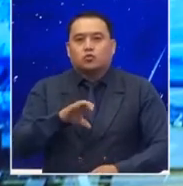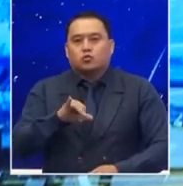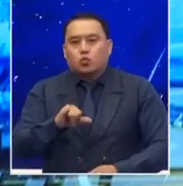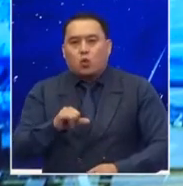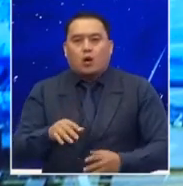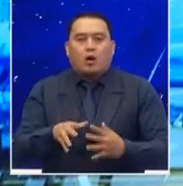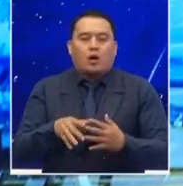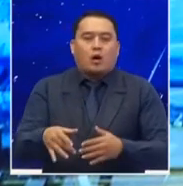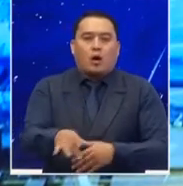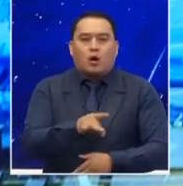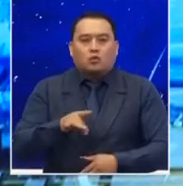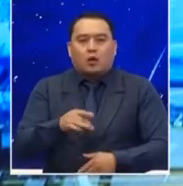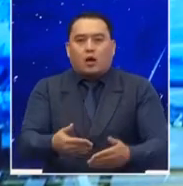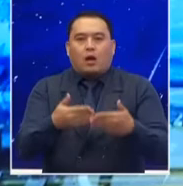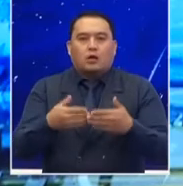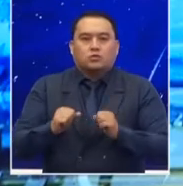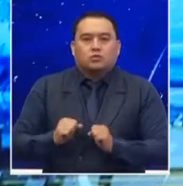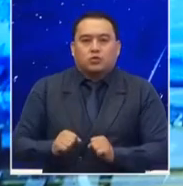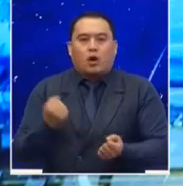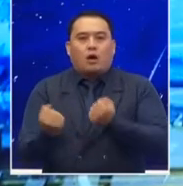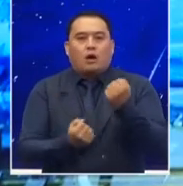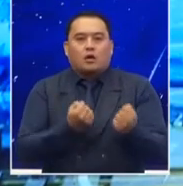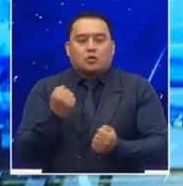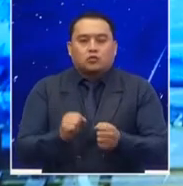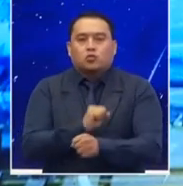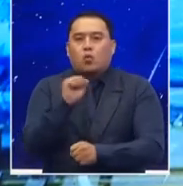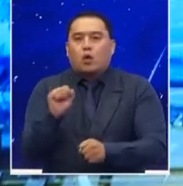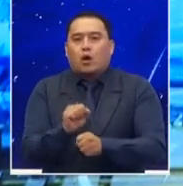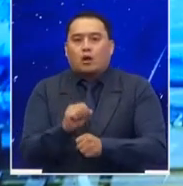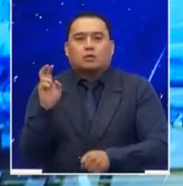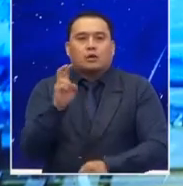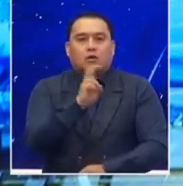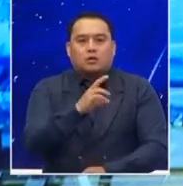мамандары алдын алу шарасын өткізді. Көлік жүргізушілері тұратын тұрақтарды аралады.